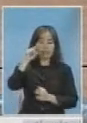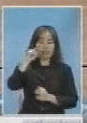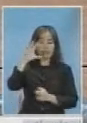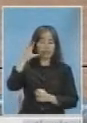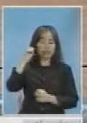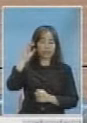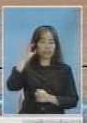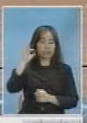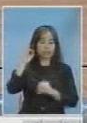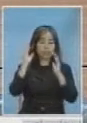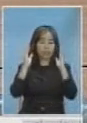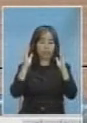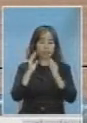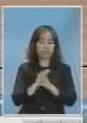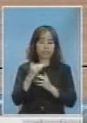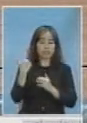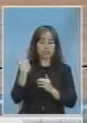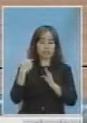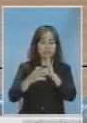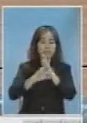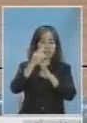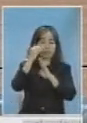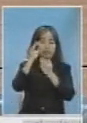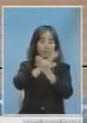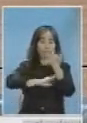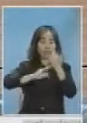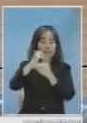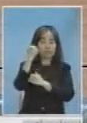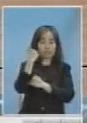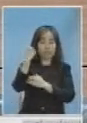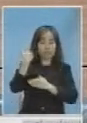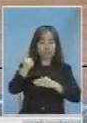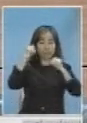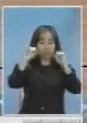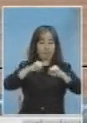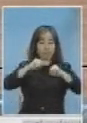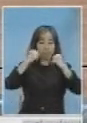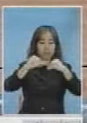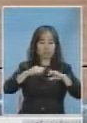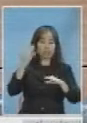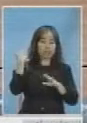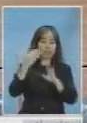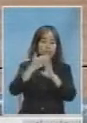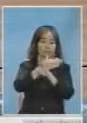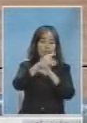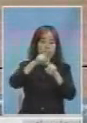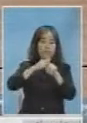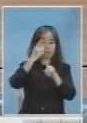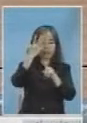2559ซึ่งสภาความมั่นคงแห่งชาติได้มีมติให้ความเห็นชอบไปเมื่อต้นเดือนพฤษภ